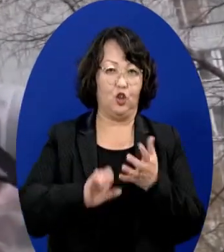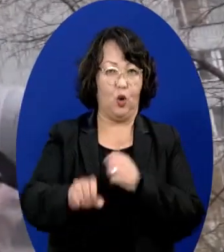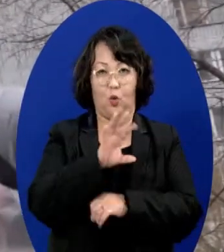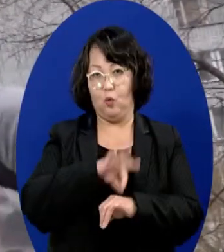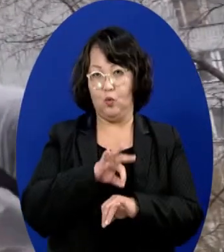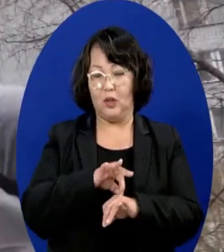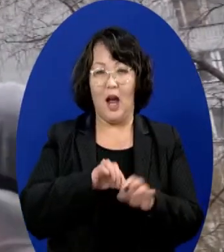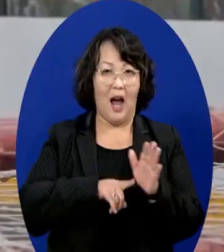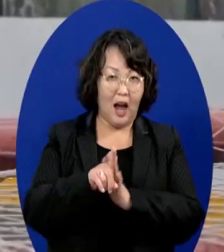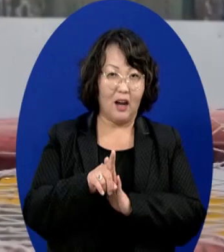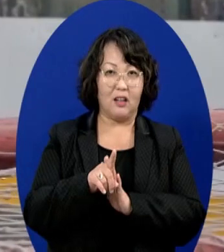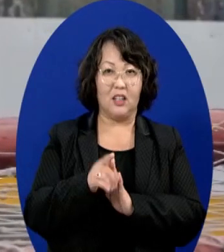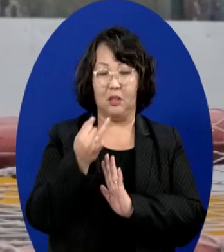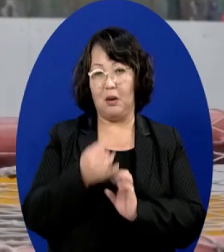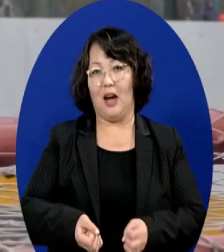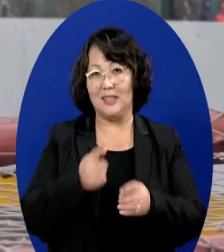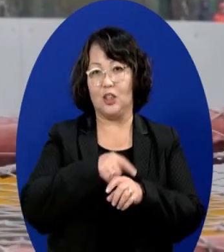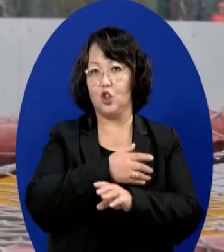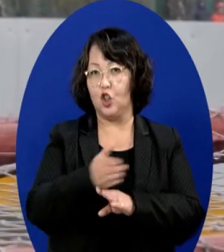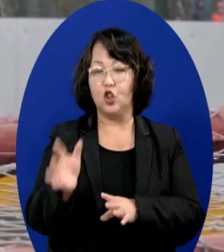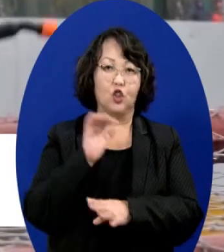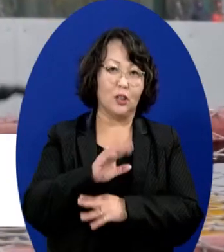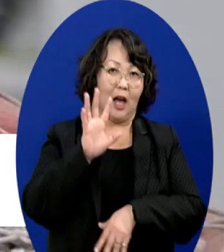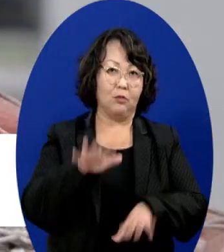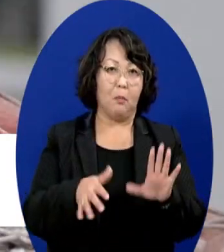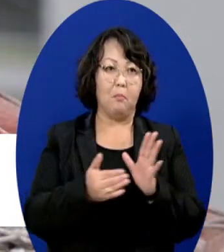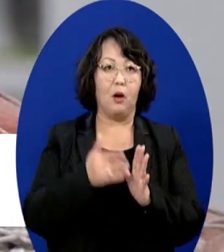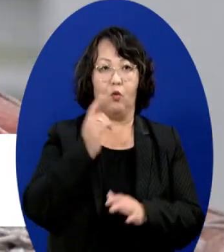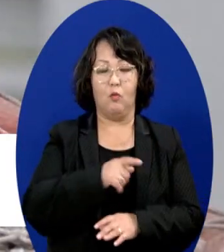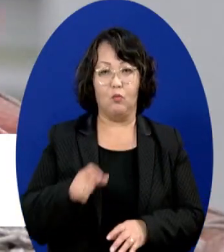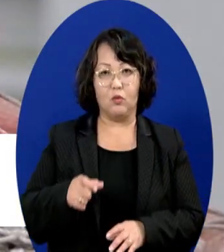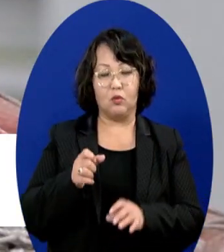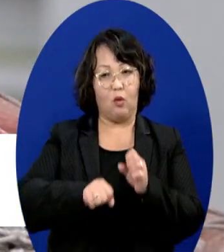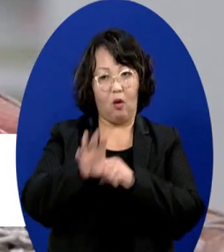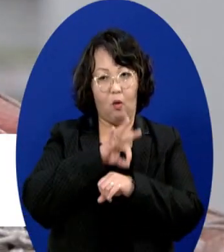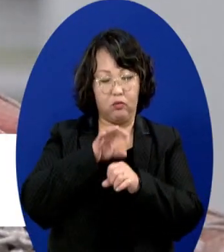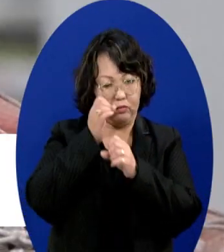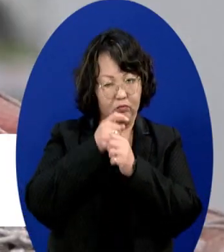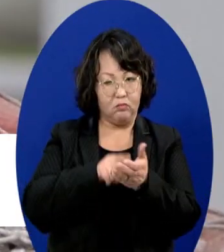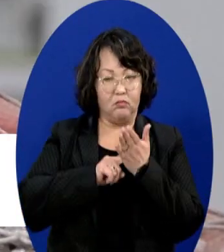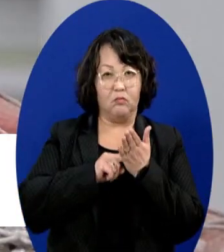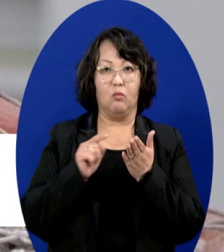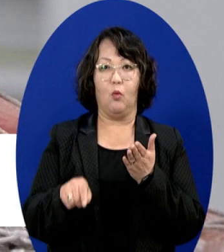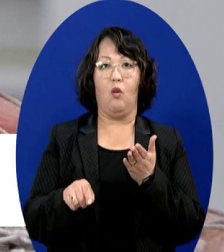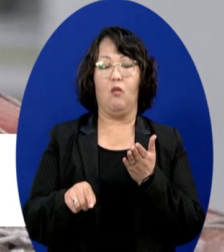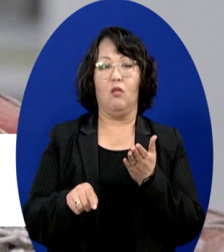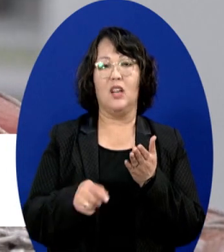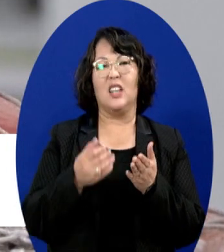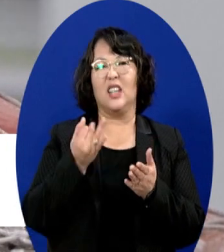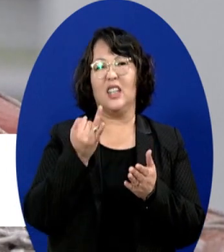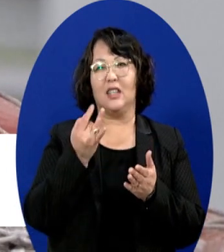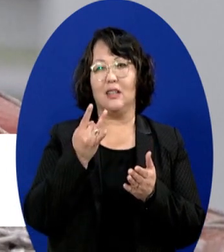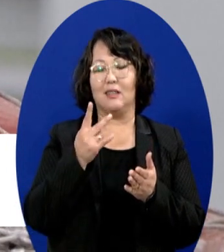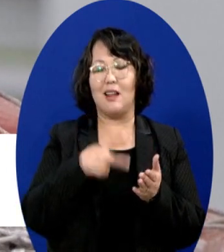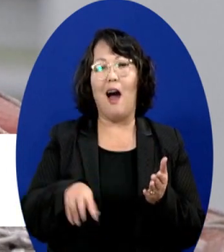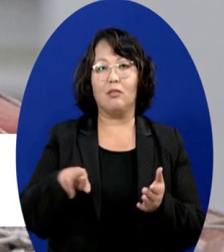коронавирусны анхны тохиолдол бүртгэгдснээс хойш өдөрт 15,000 хүнээс вирус илэрч байгаагүй лээ. Энэ хооронд Ирланд улс